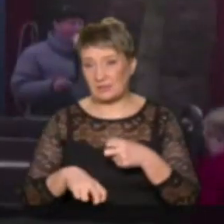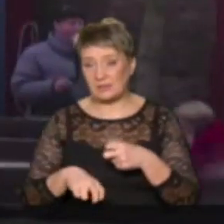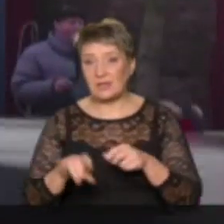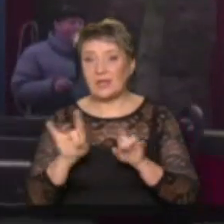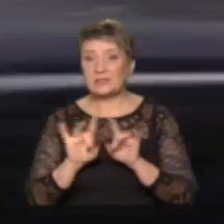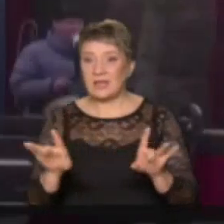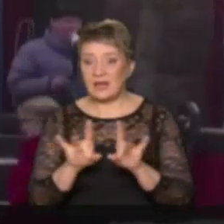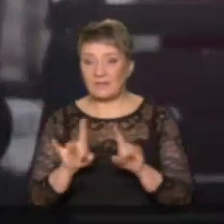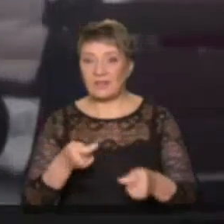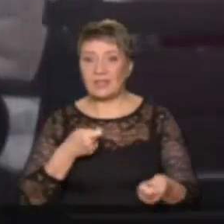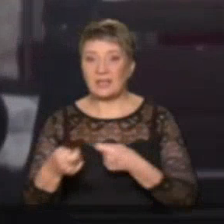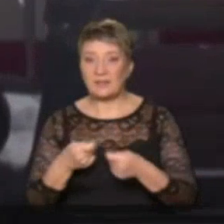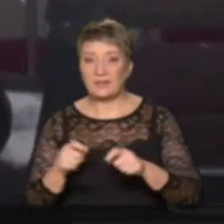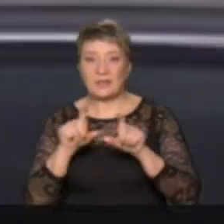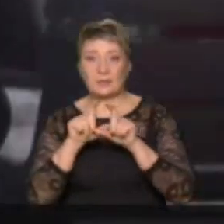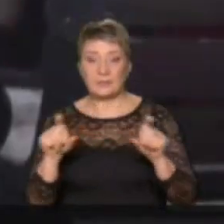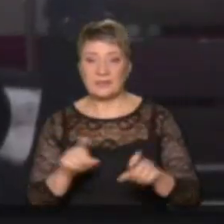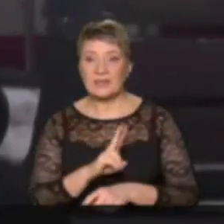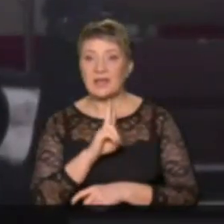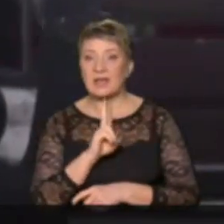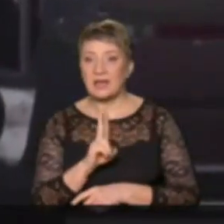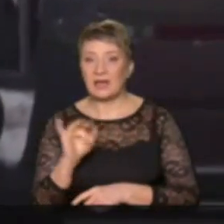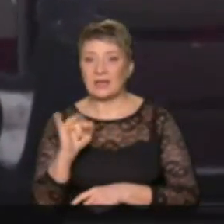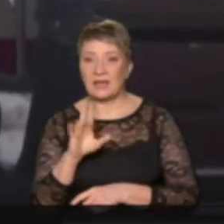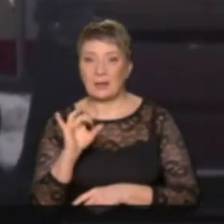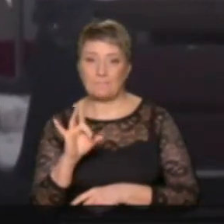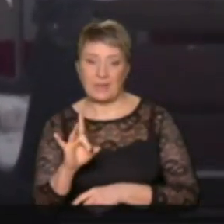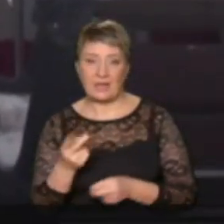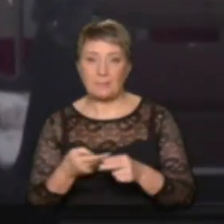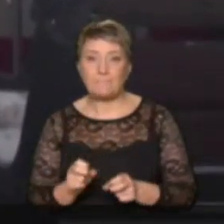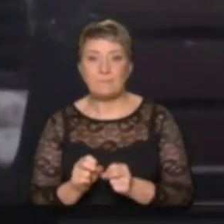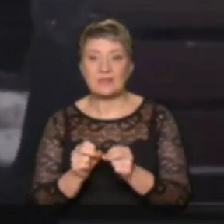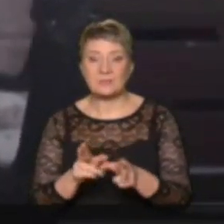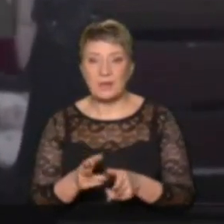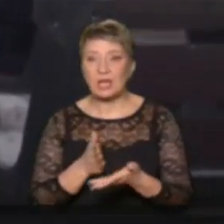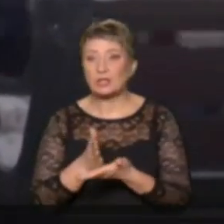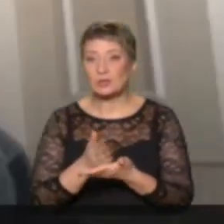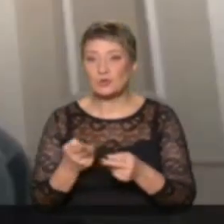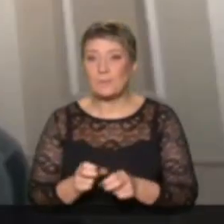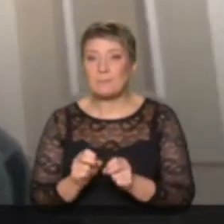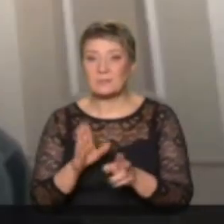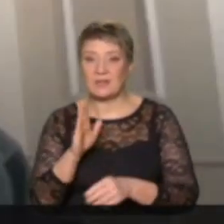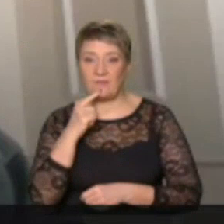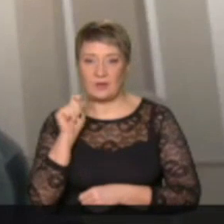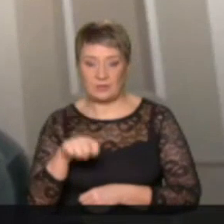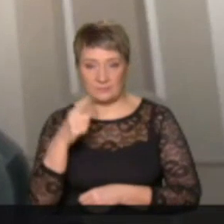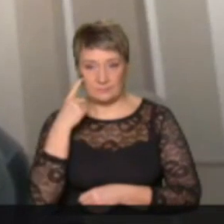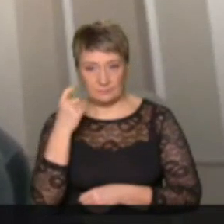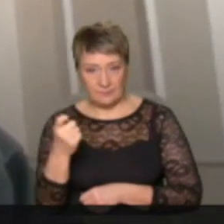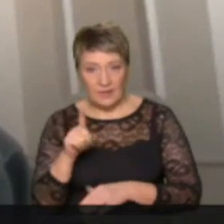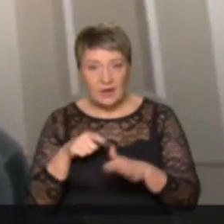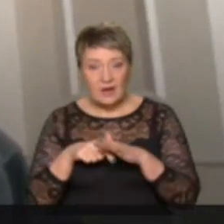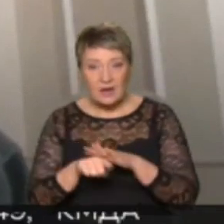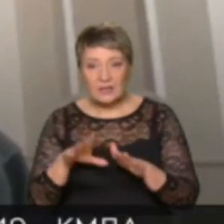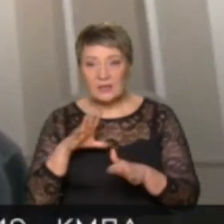заявив керівник департаменту кібербезпеки Служби безпеки України Ілля Вітюк, який повідомив, що хакери були в